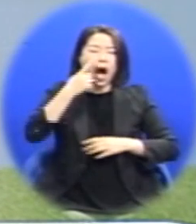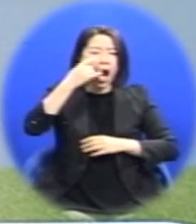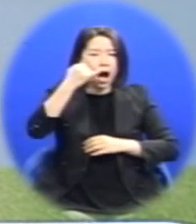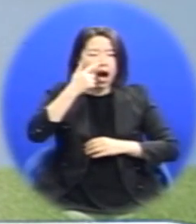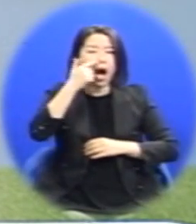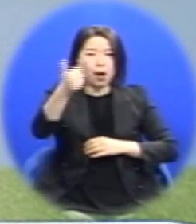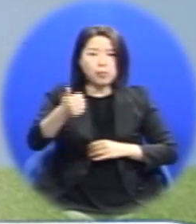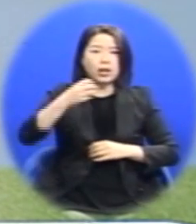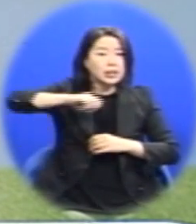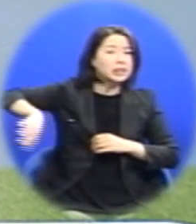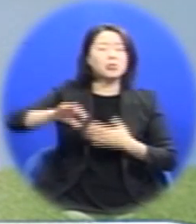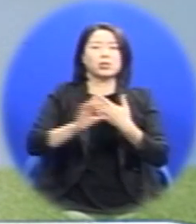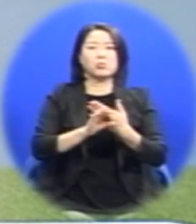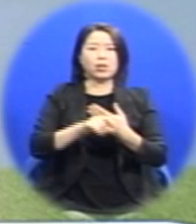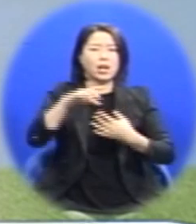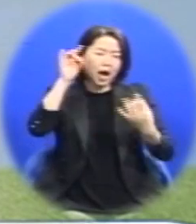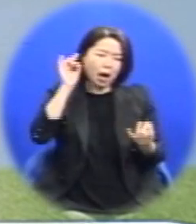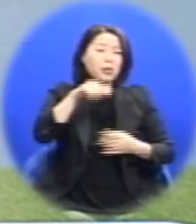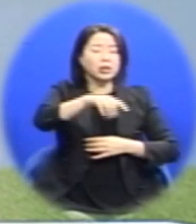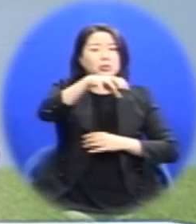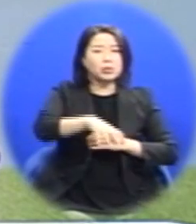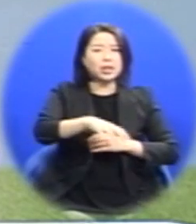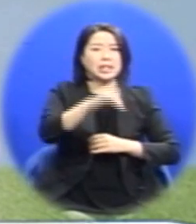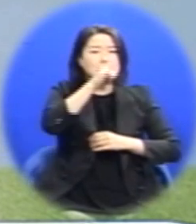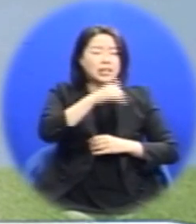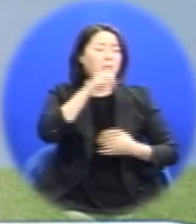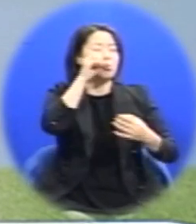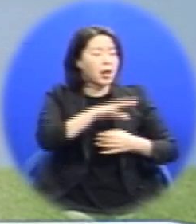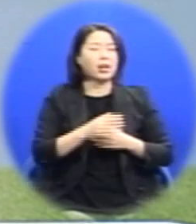아빠를 잃어버리면 가만히 그 자리에 있으라고 했잖아.